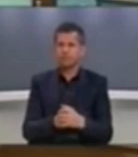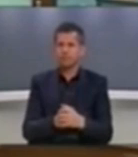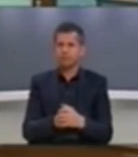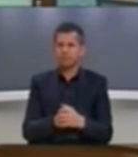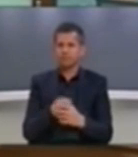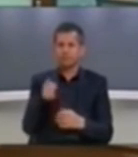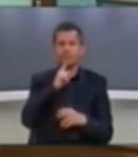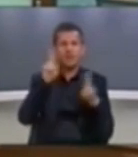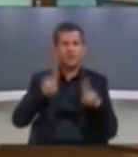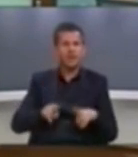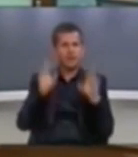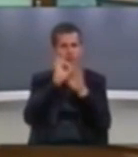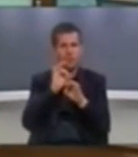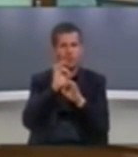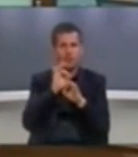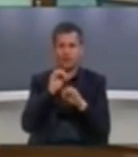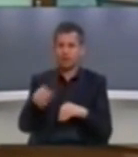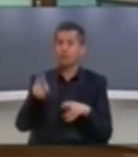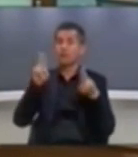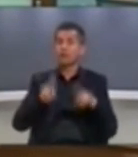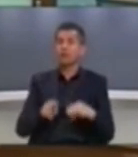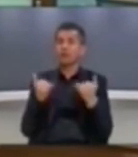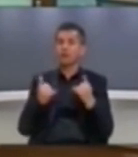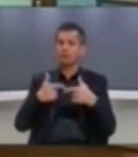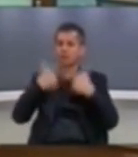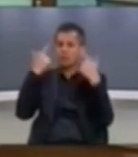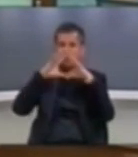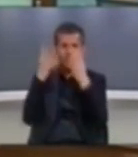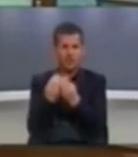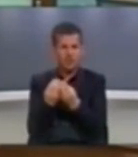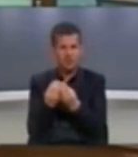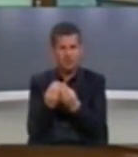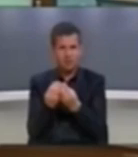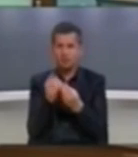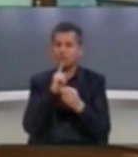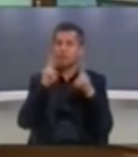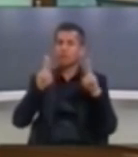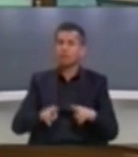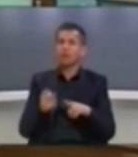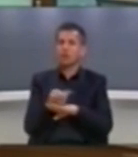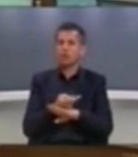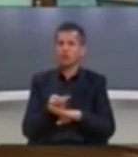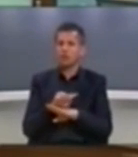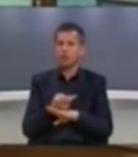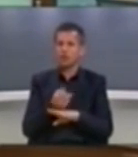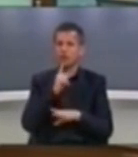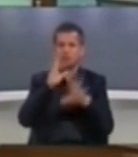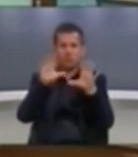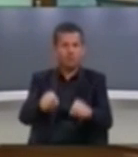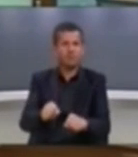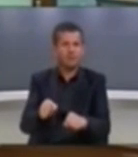shpërfasja e realitetit. Realitet të cilin tash e kanë të qartë të gjithë. Realitetin e shtetit të kapur nga